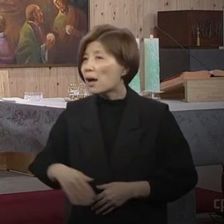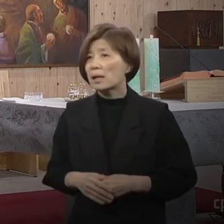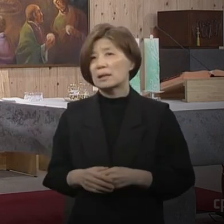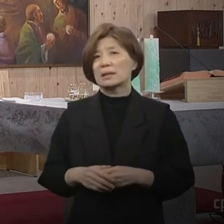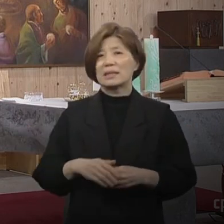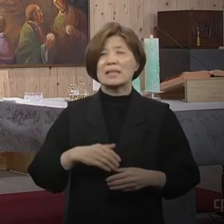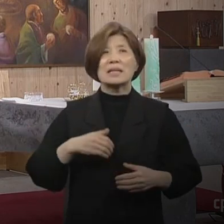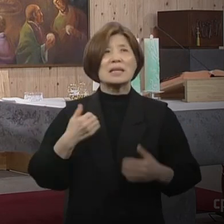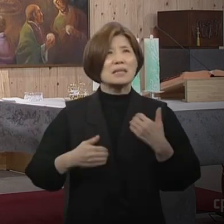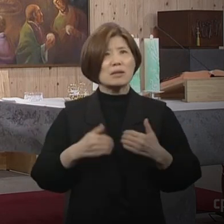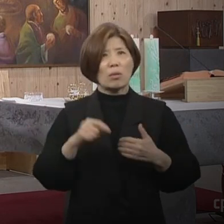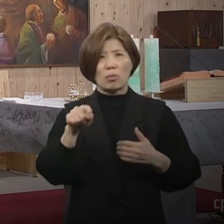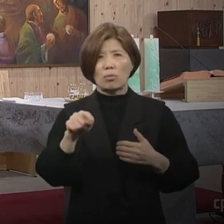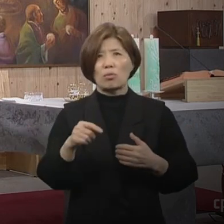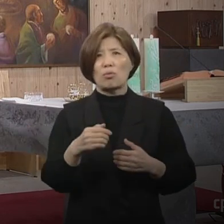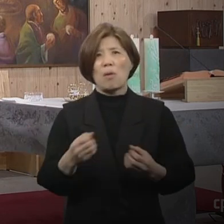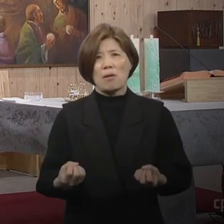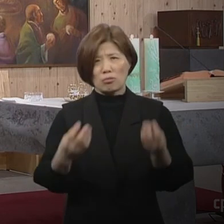되는 거죠.